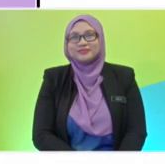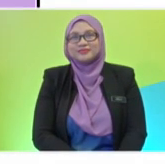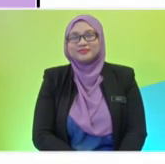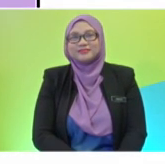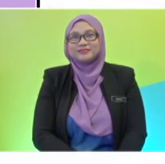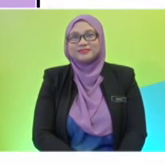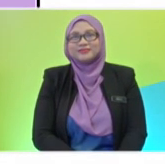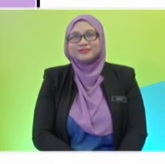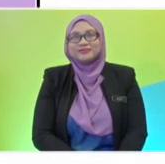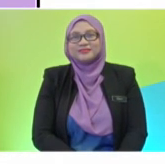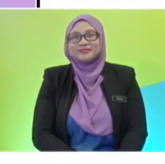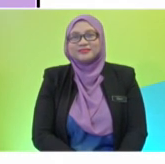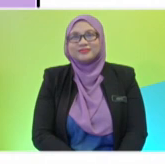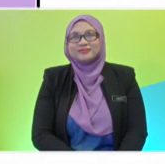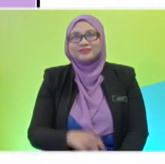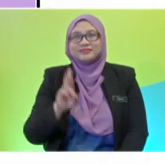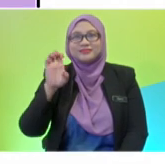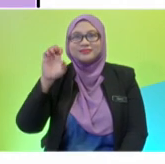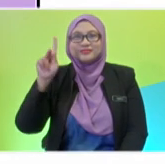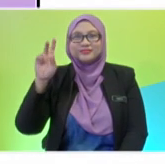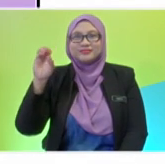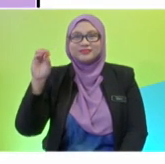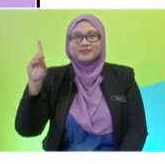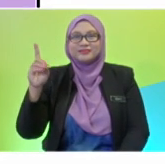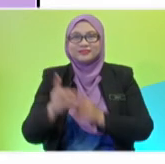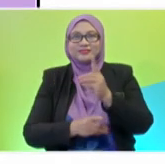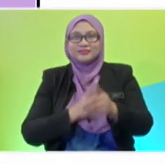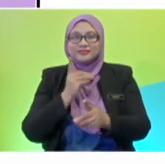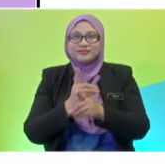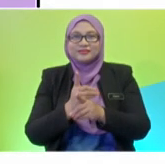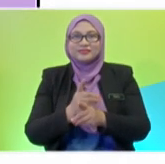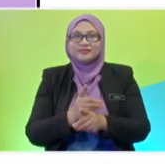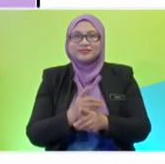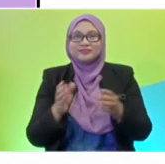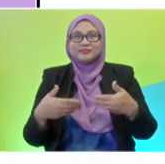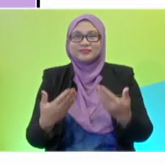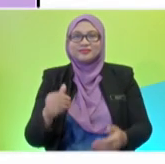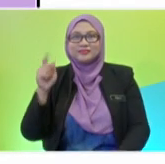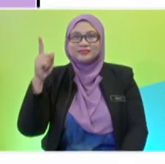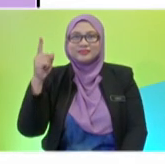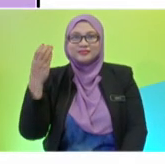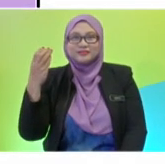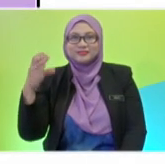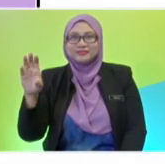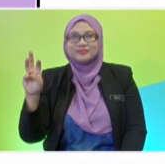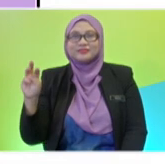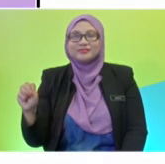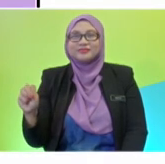memegang roket Dunai bagi acara 100 Mito